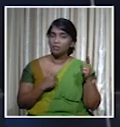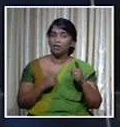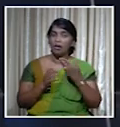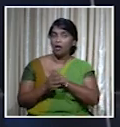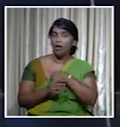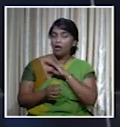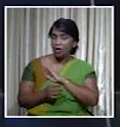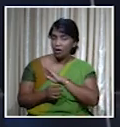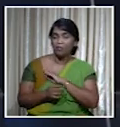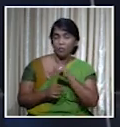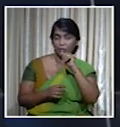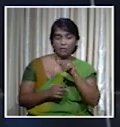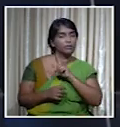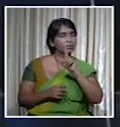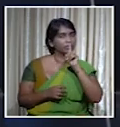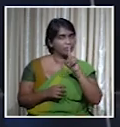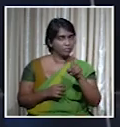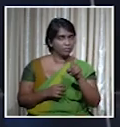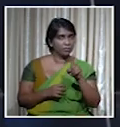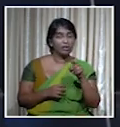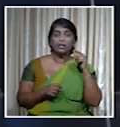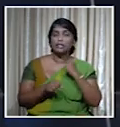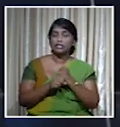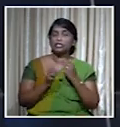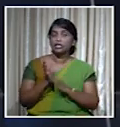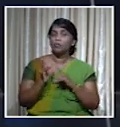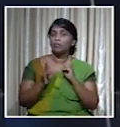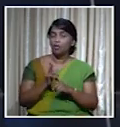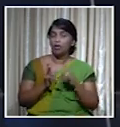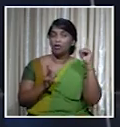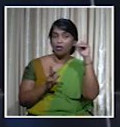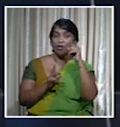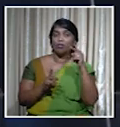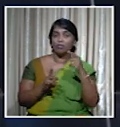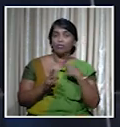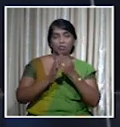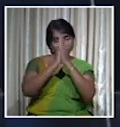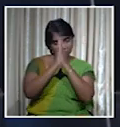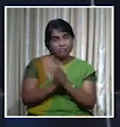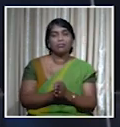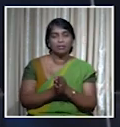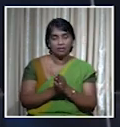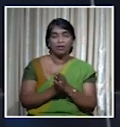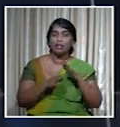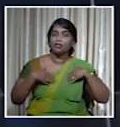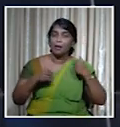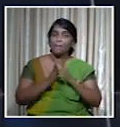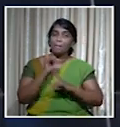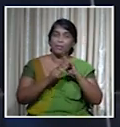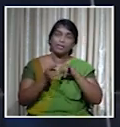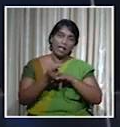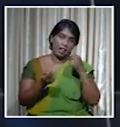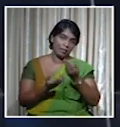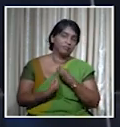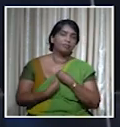මුරුත්තට්ටුවේ හාමුදුරුව පැහැදිලිව කිව්වේ. ඒ GMO එකේ ලොක්ක ඇවිල්ලා මල් ළඟ දන ගහලා වැඳලා සෞඛ්‍ය අමාත්‍යාංශයේ ලේකම්කම